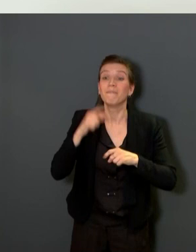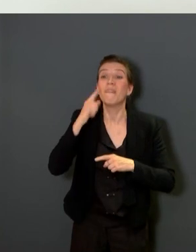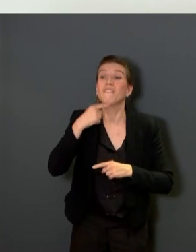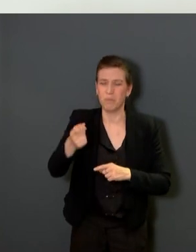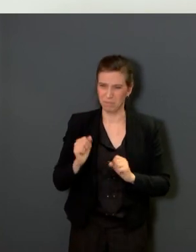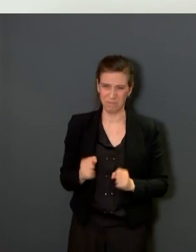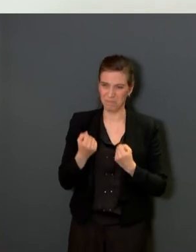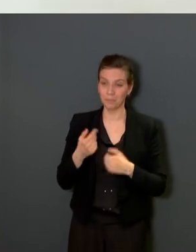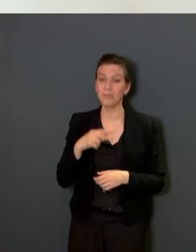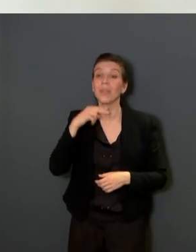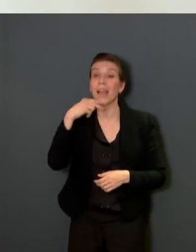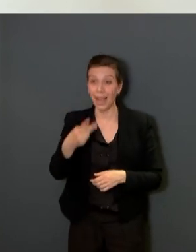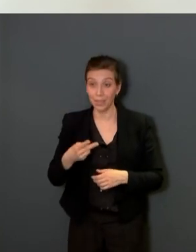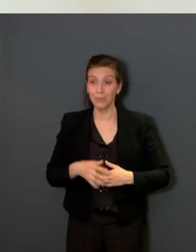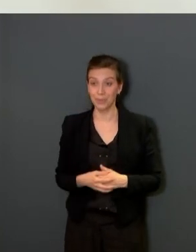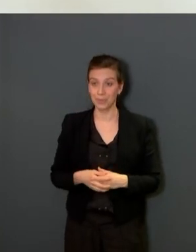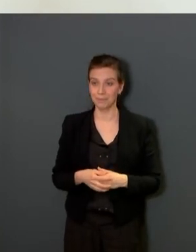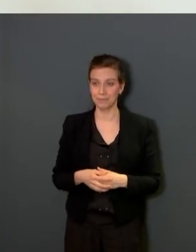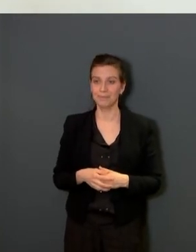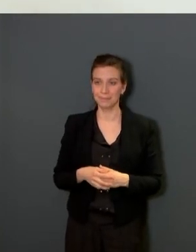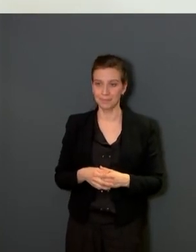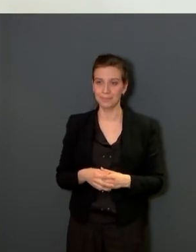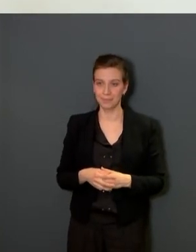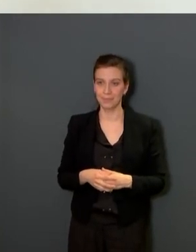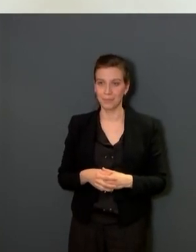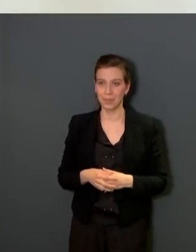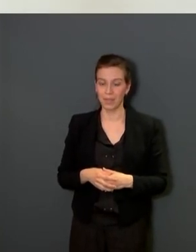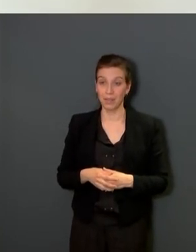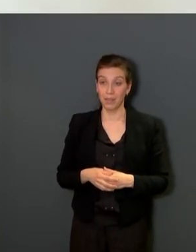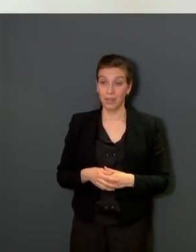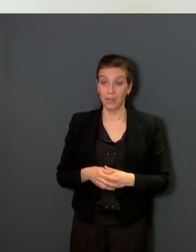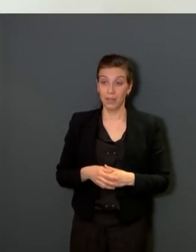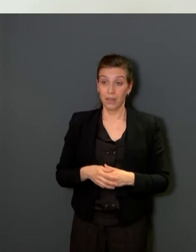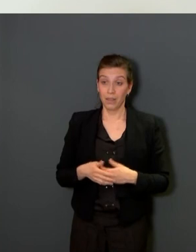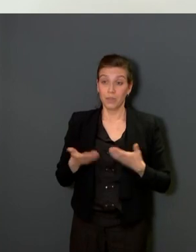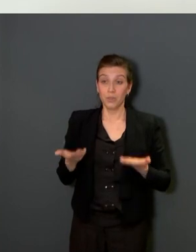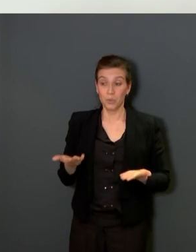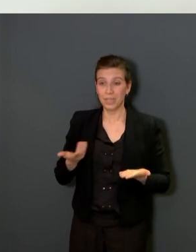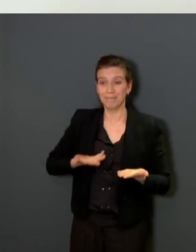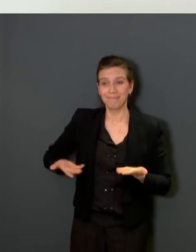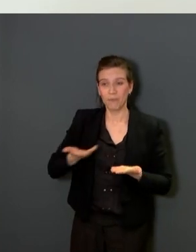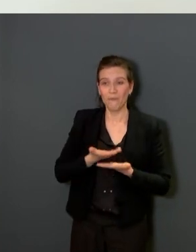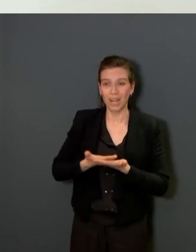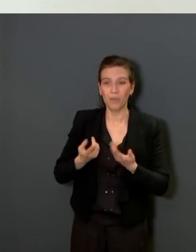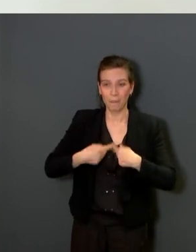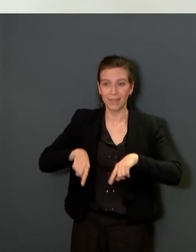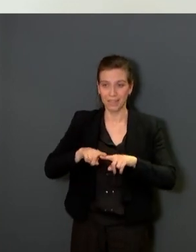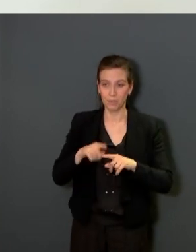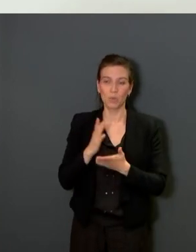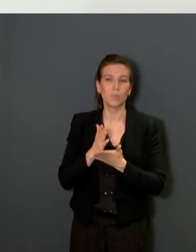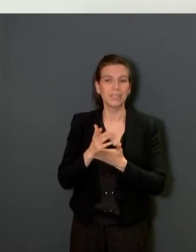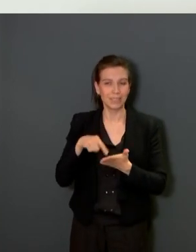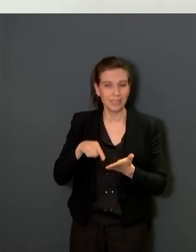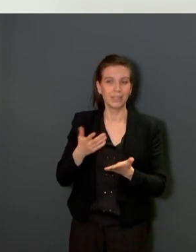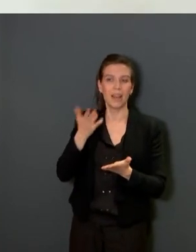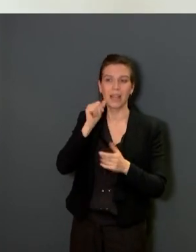het overlegcomité van nu volgt op een vorig overlegcomité die, denk ik, twee weken geleden was. En dus je moet het niet